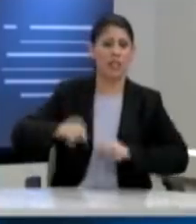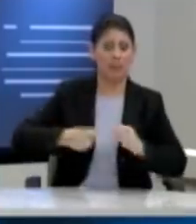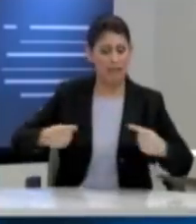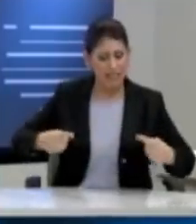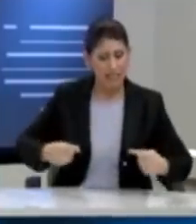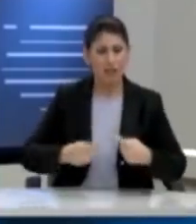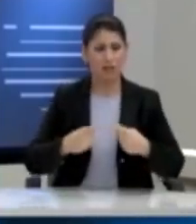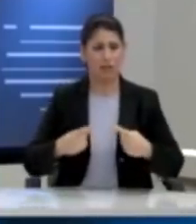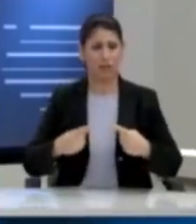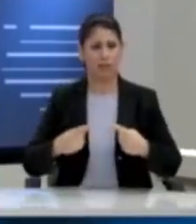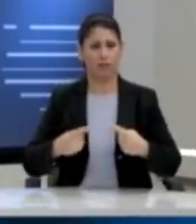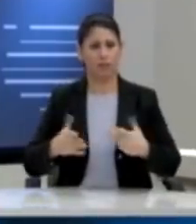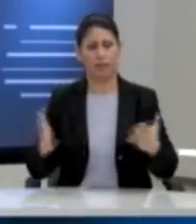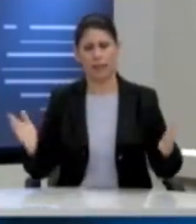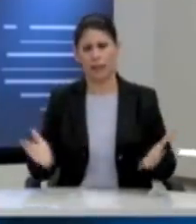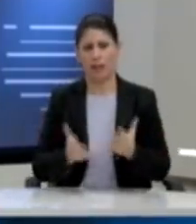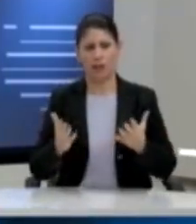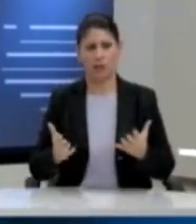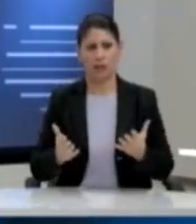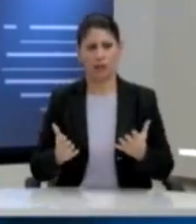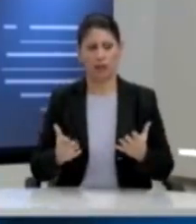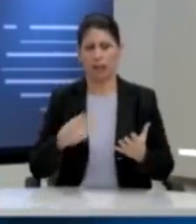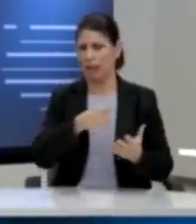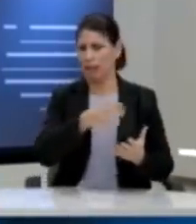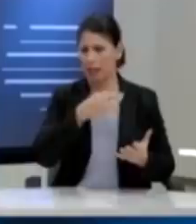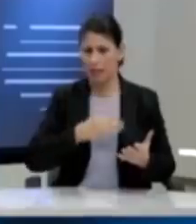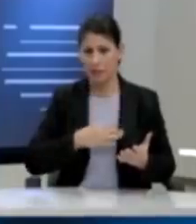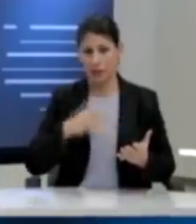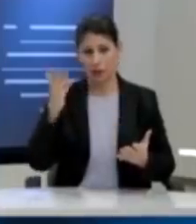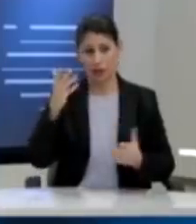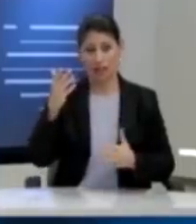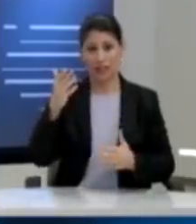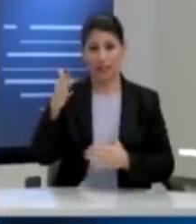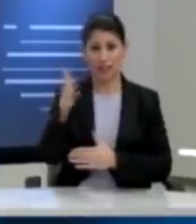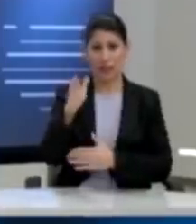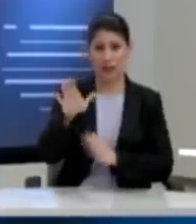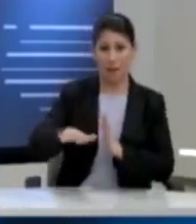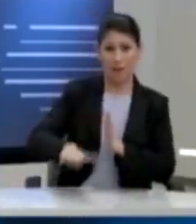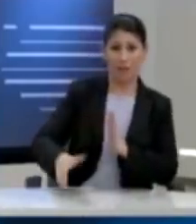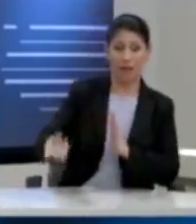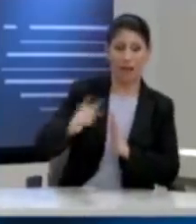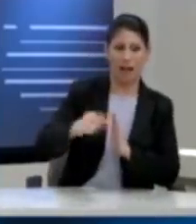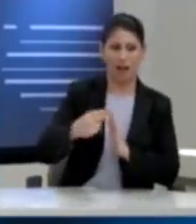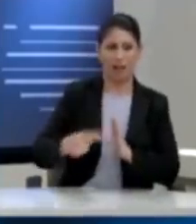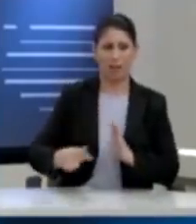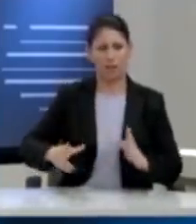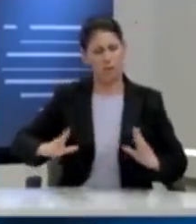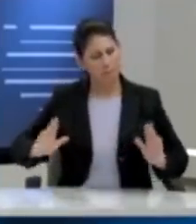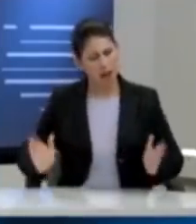τέλος πάντων συγκλίναμε στα πυρηνικά. Και εσείς λέγατε, το είχατε μάλιστα και σημαία για να υποβαθμίσετε άλλα. Παρόλα